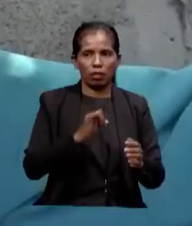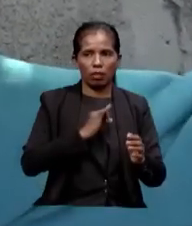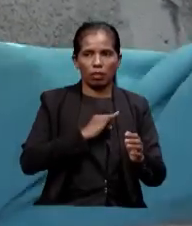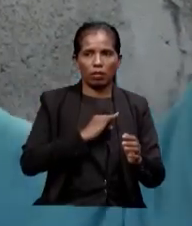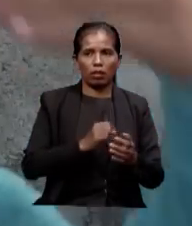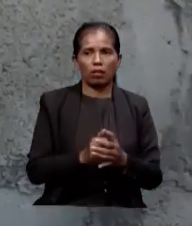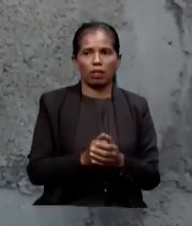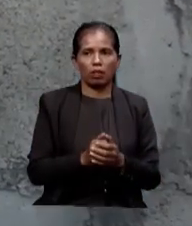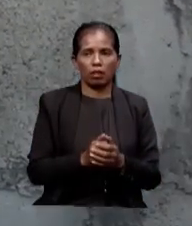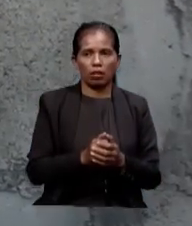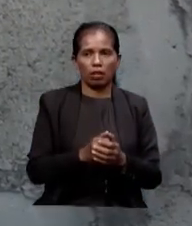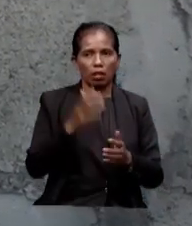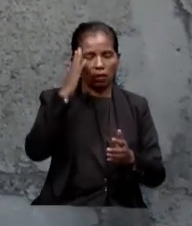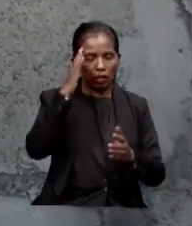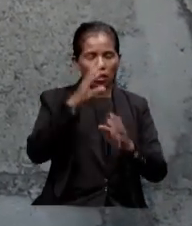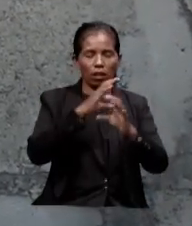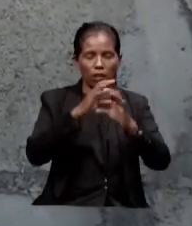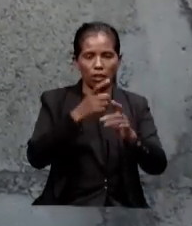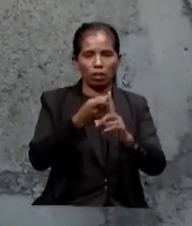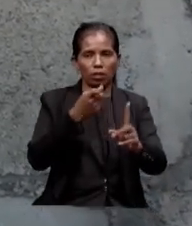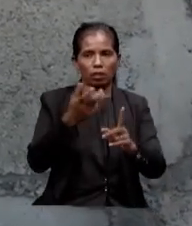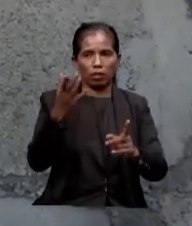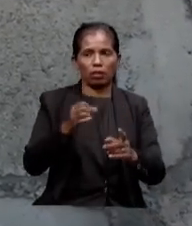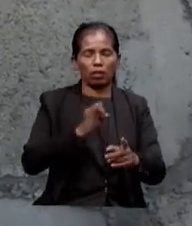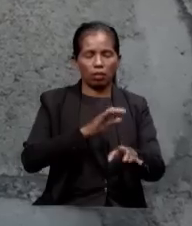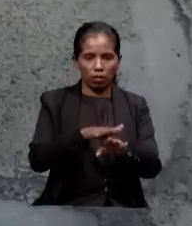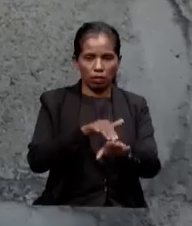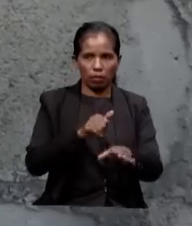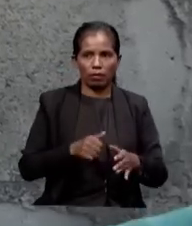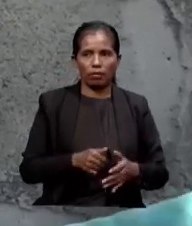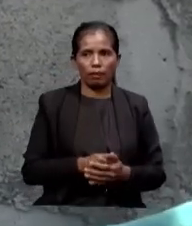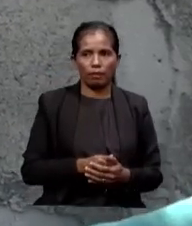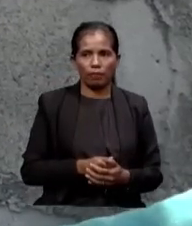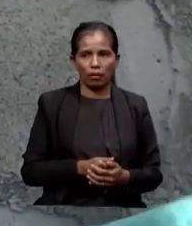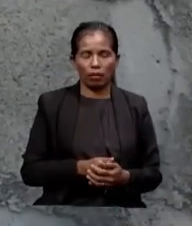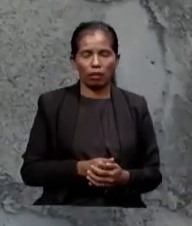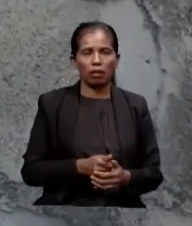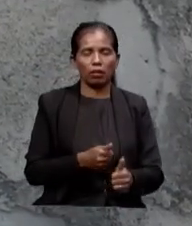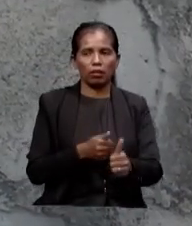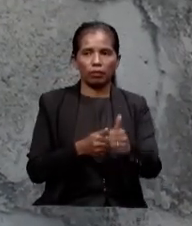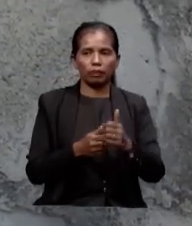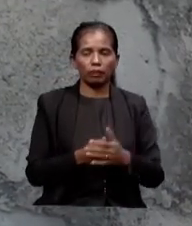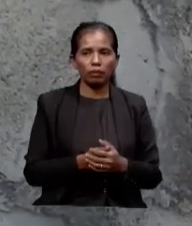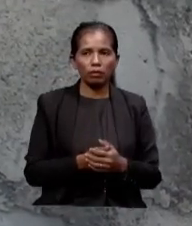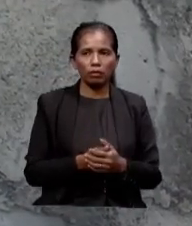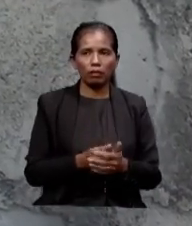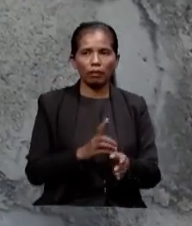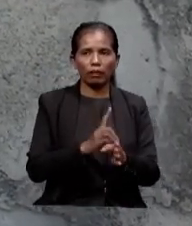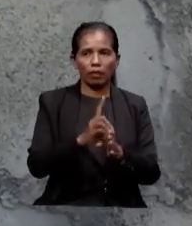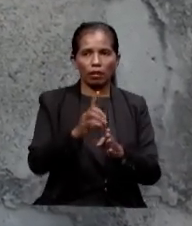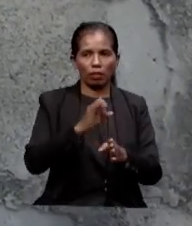atene kareta usine ban hale Makassar ne atene ne mah au nenek de atur be usi be jalur aunya